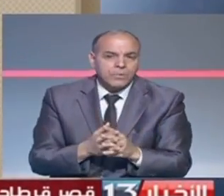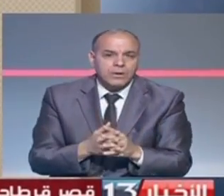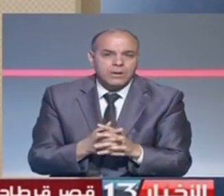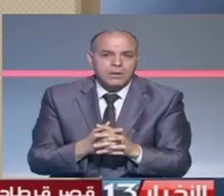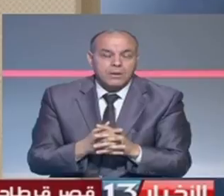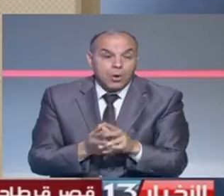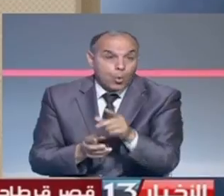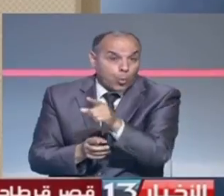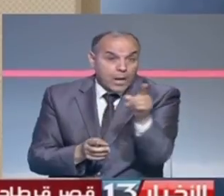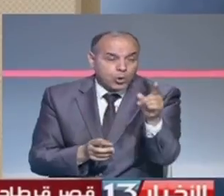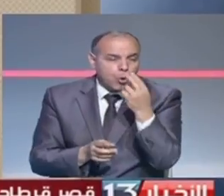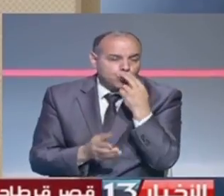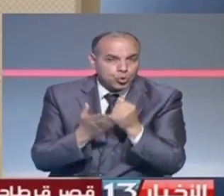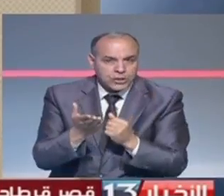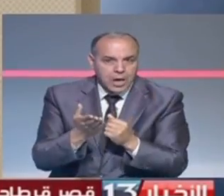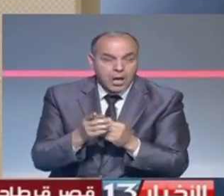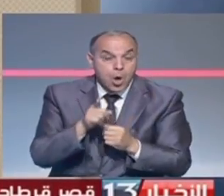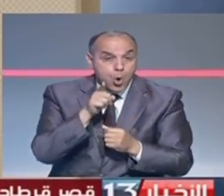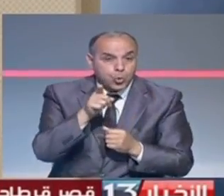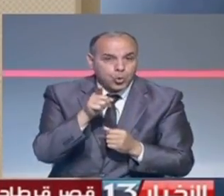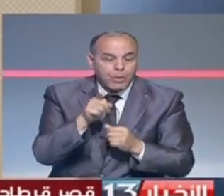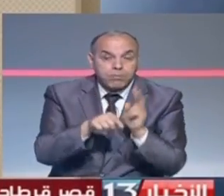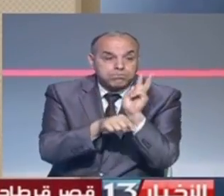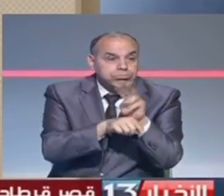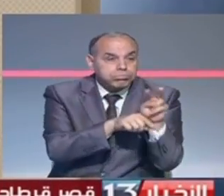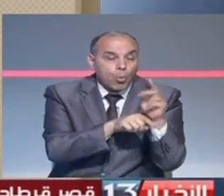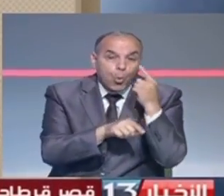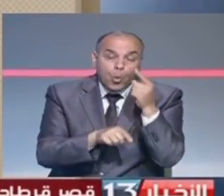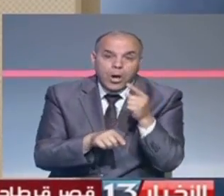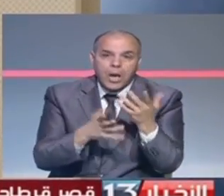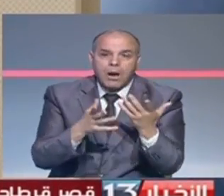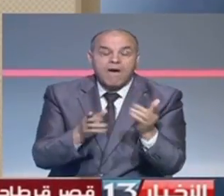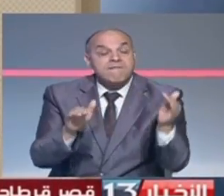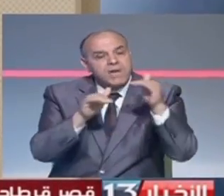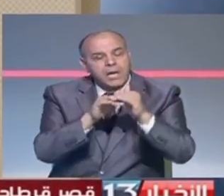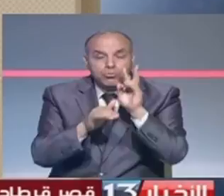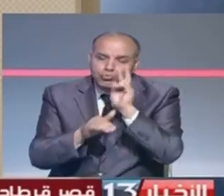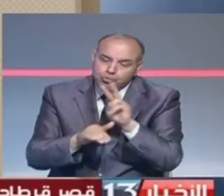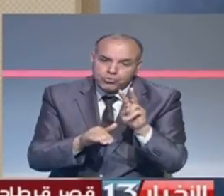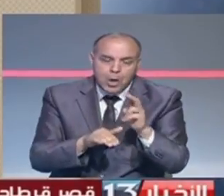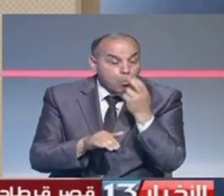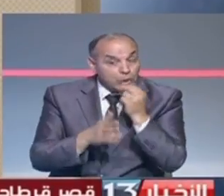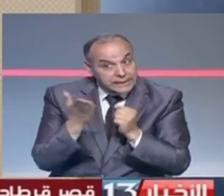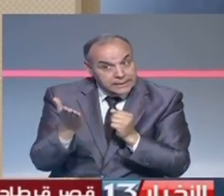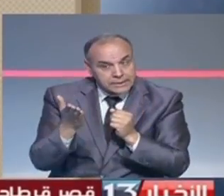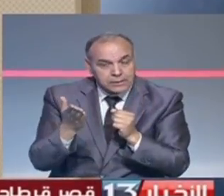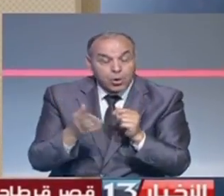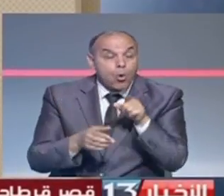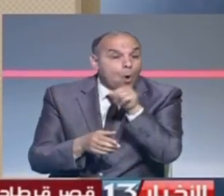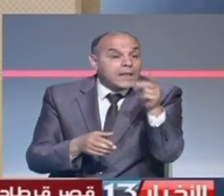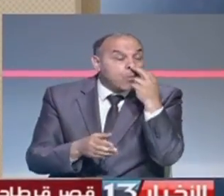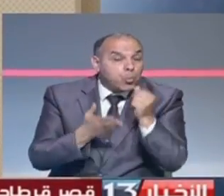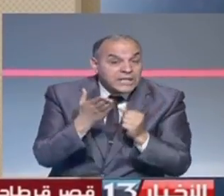وانتم الذين تتفق بون احوالهم بالليل وانتم